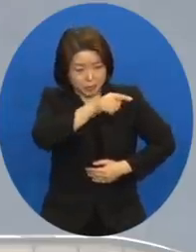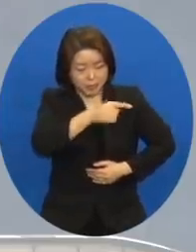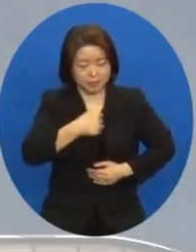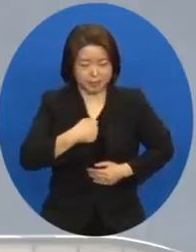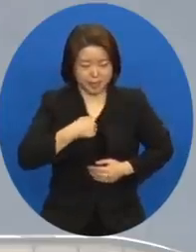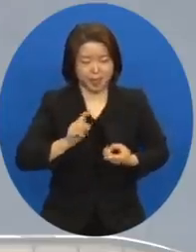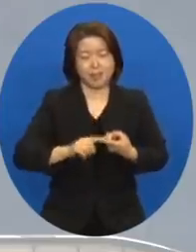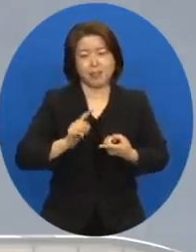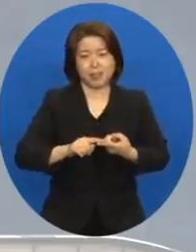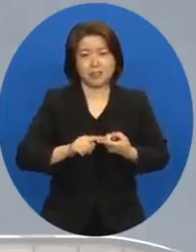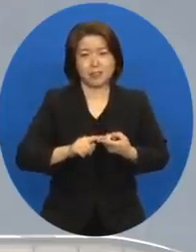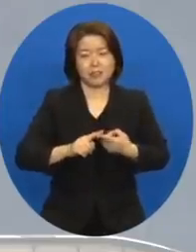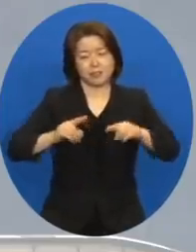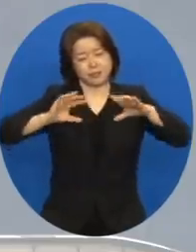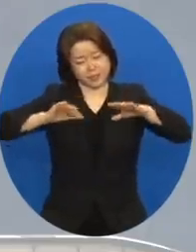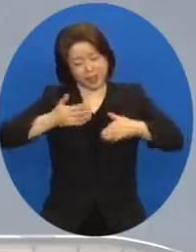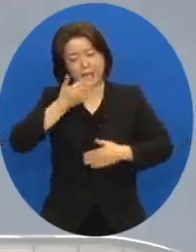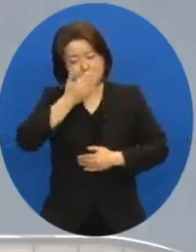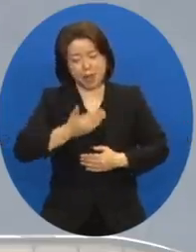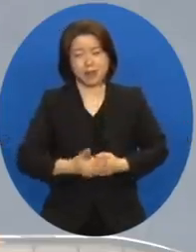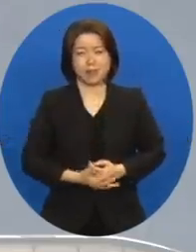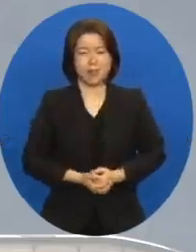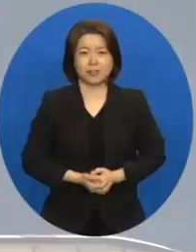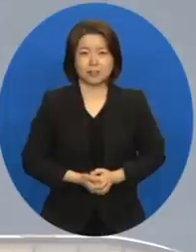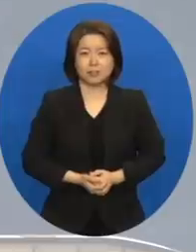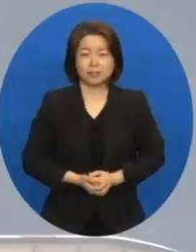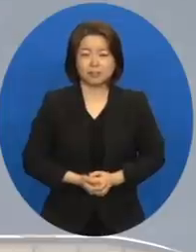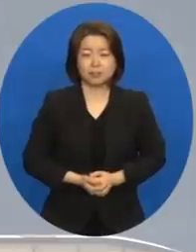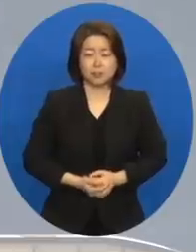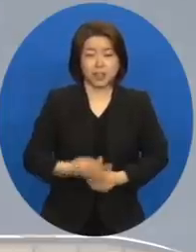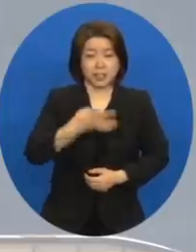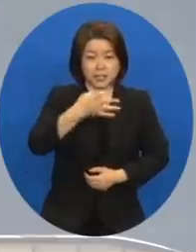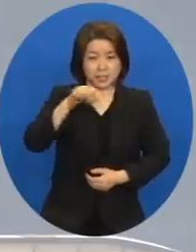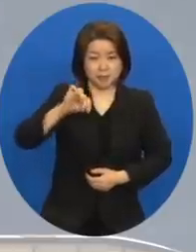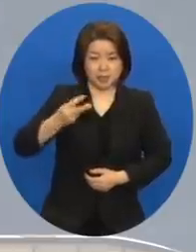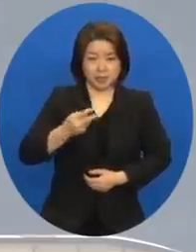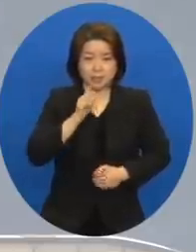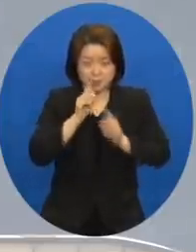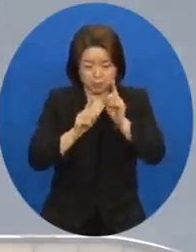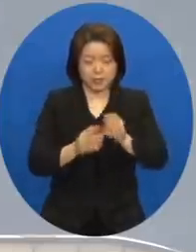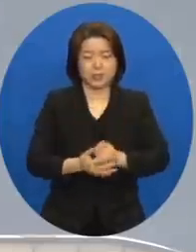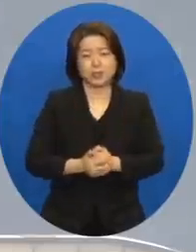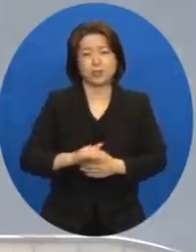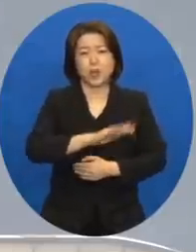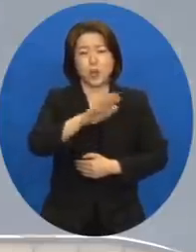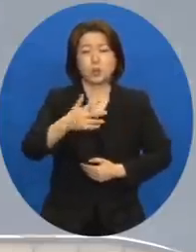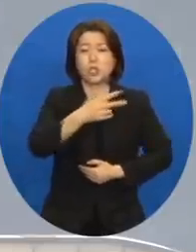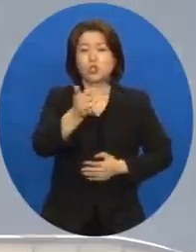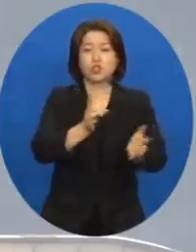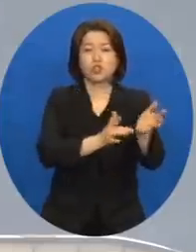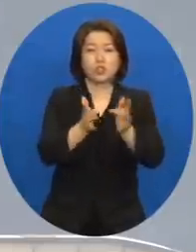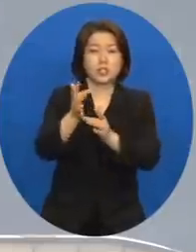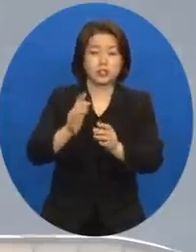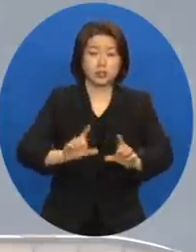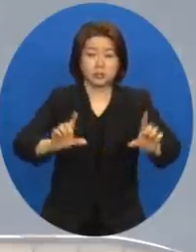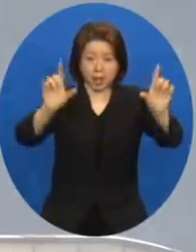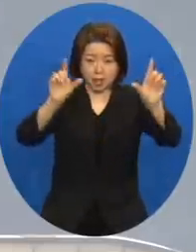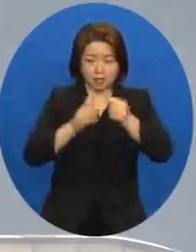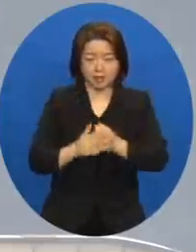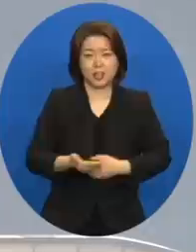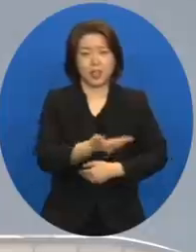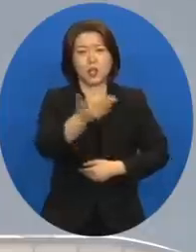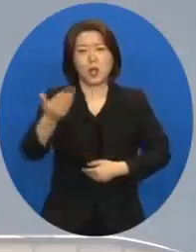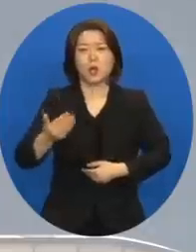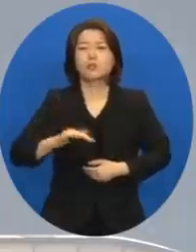대해서 자랑할 것이다 14절 말씀에 이렇게 말씀합니다 우리 주 예수의 날에 는 여러분이